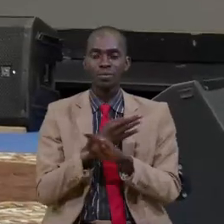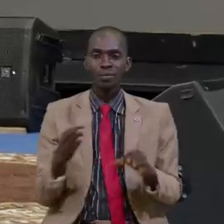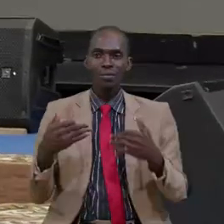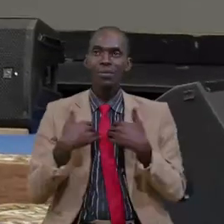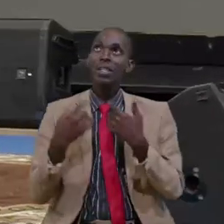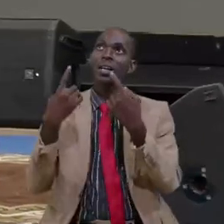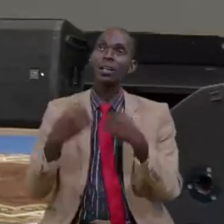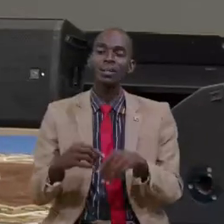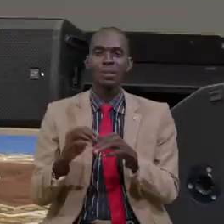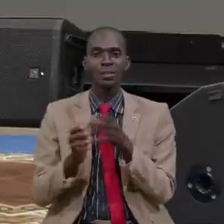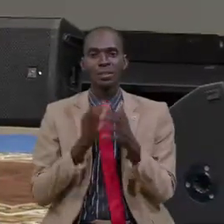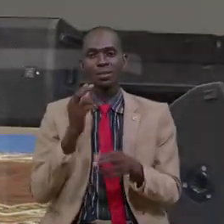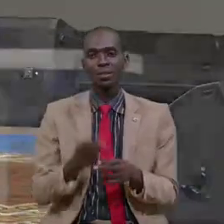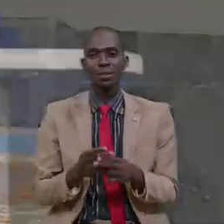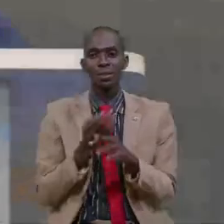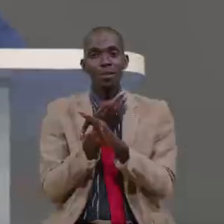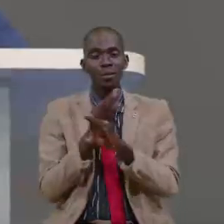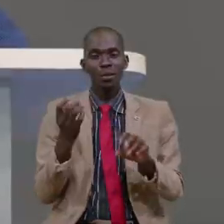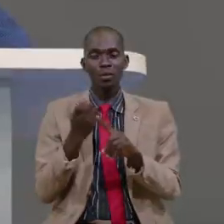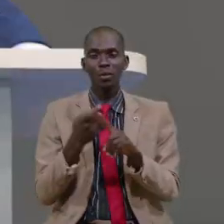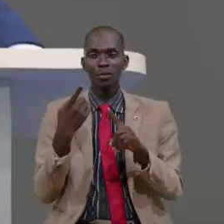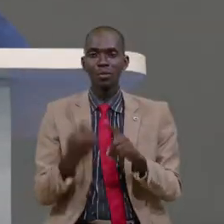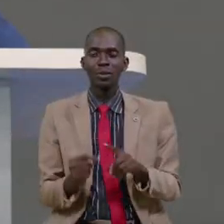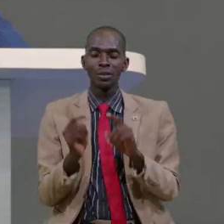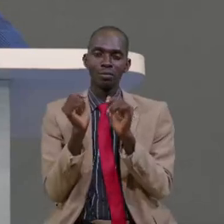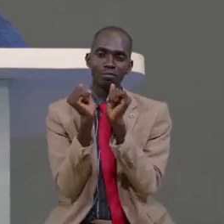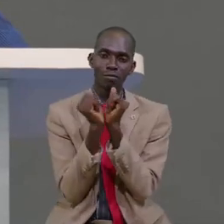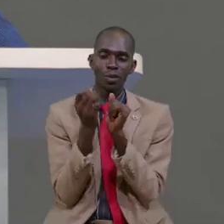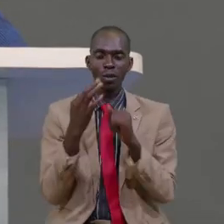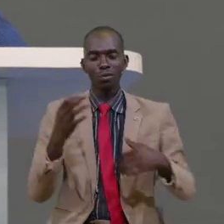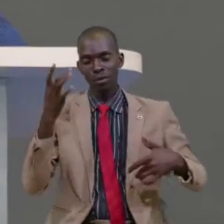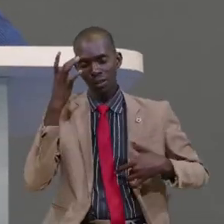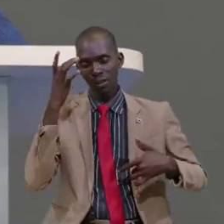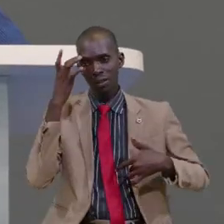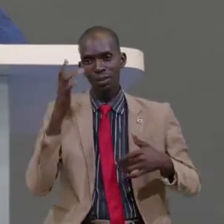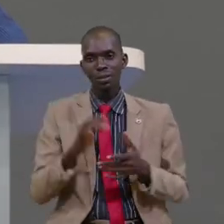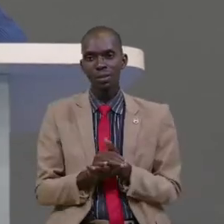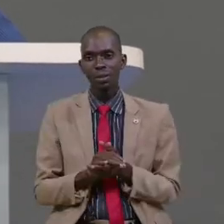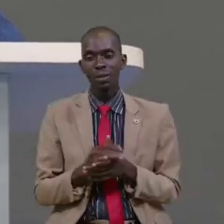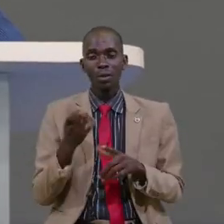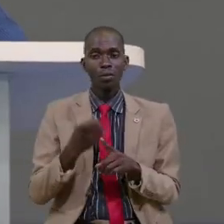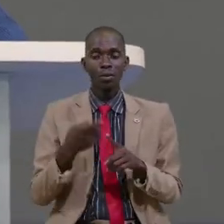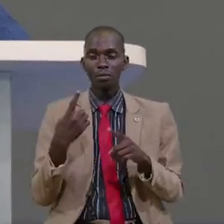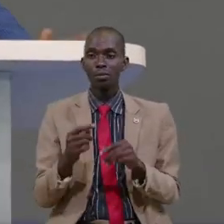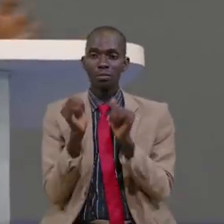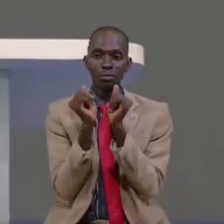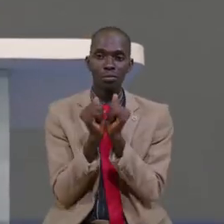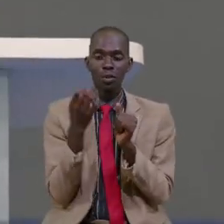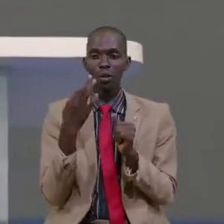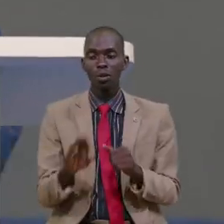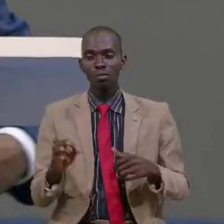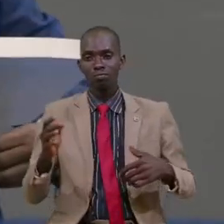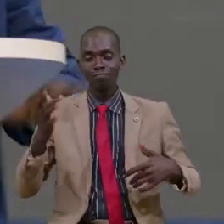Ta libération est venue. Libération de la captivité, de la maladie, des